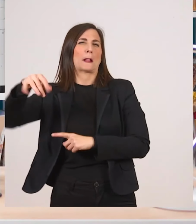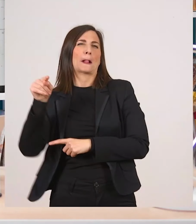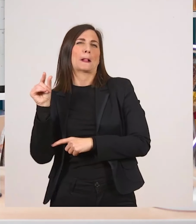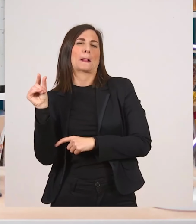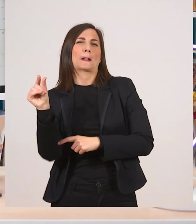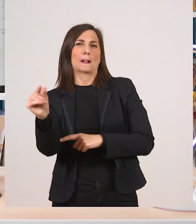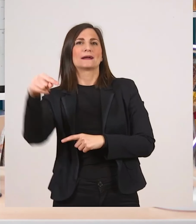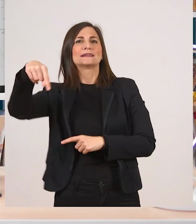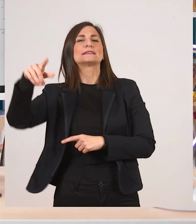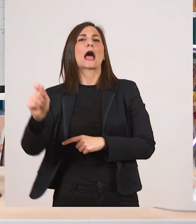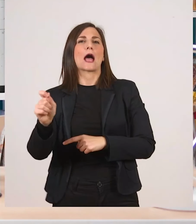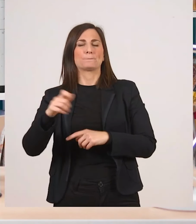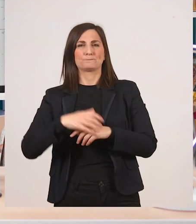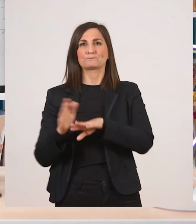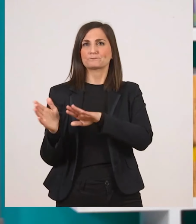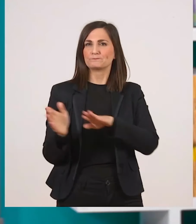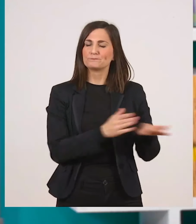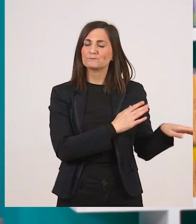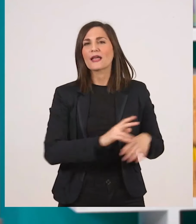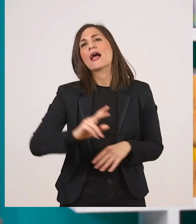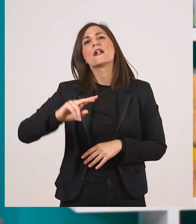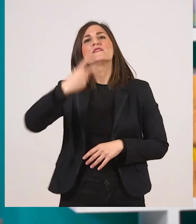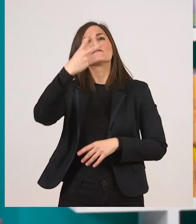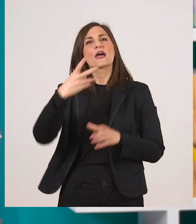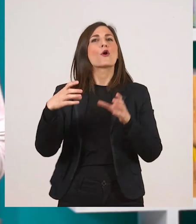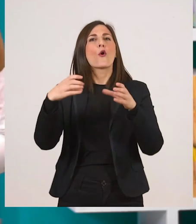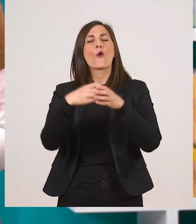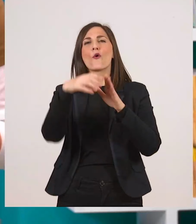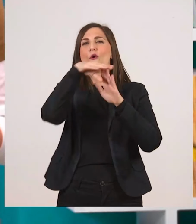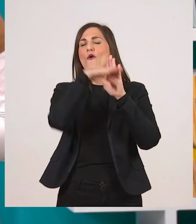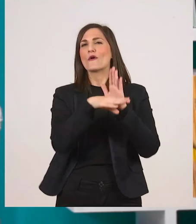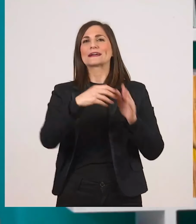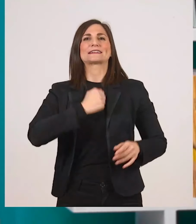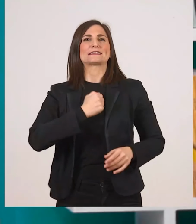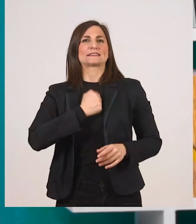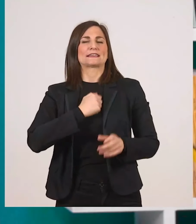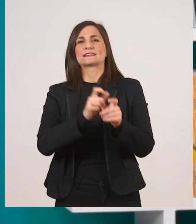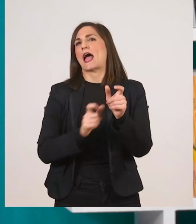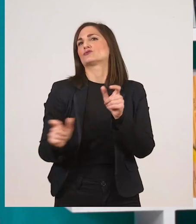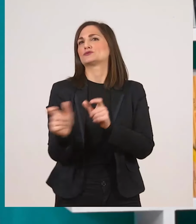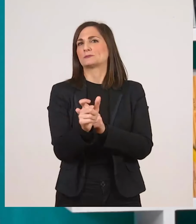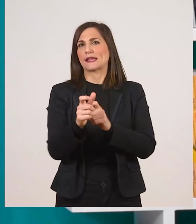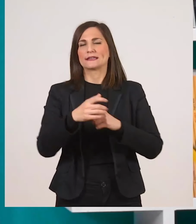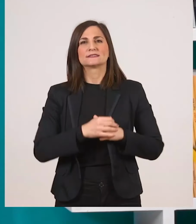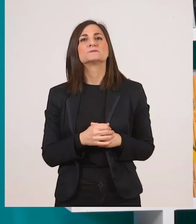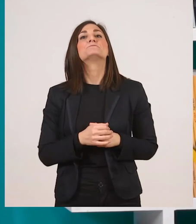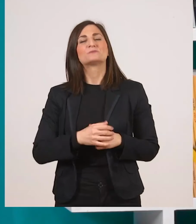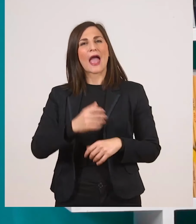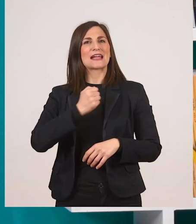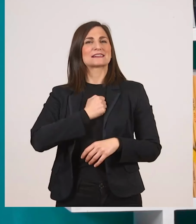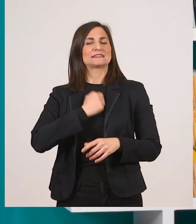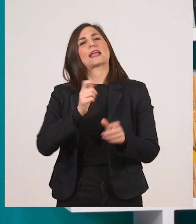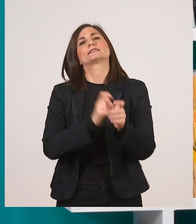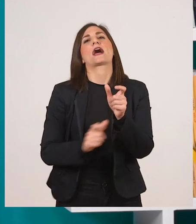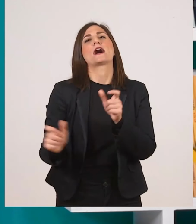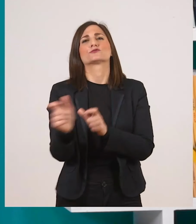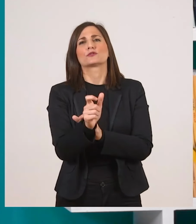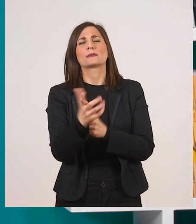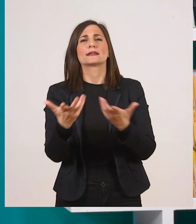Εύκολο? Ωραία. Συνεχίζουμε. Δεύτερο είδος, οι κτητικές αντωνυμίες. Το λέει και η λέξη, κτητικές,